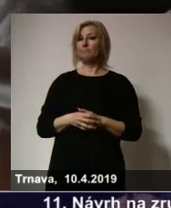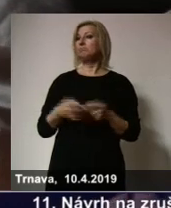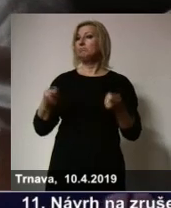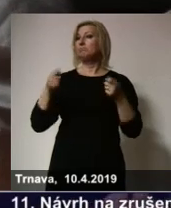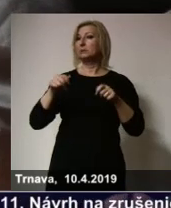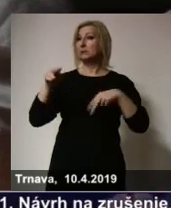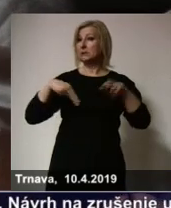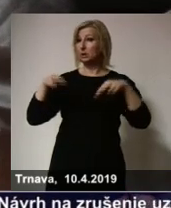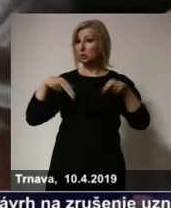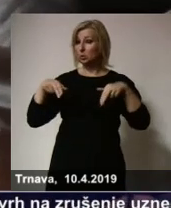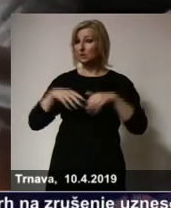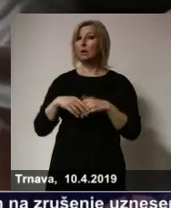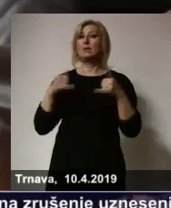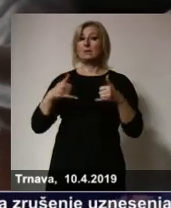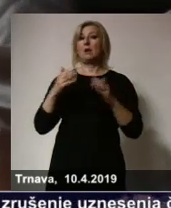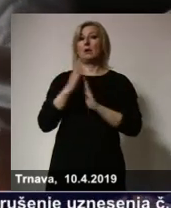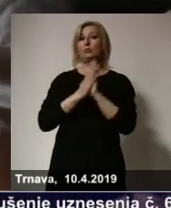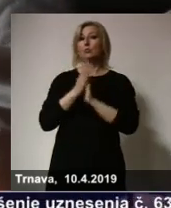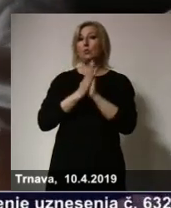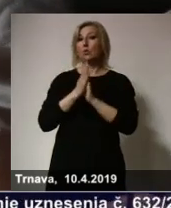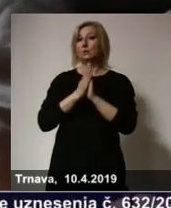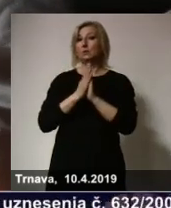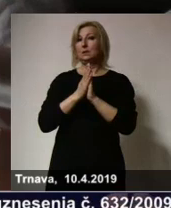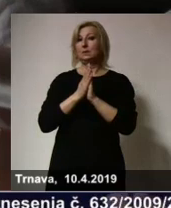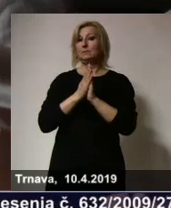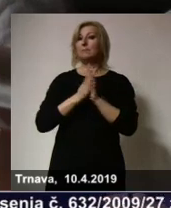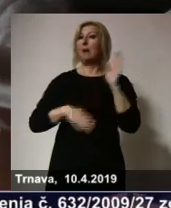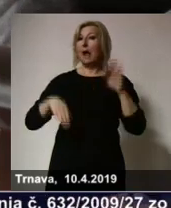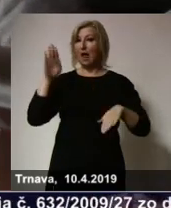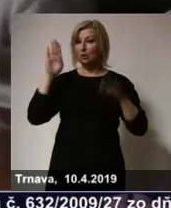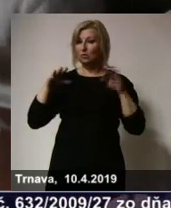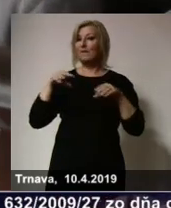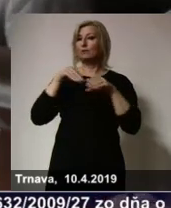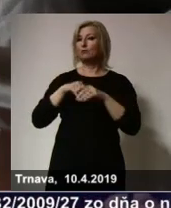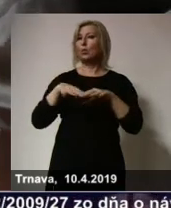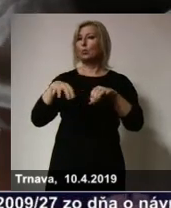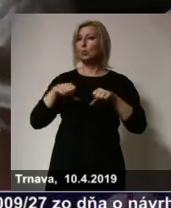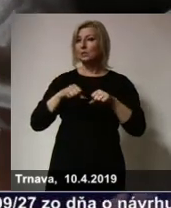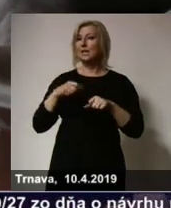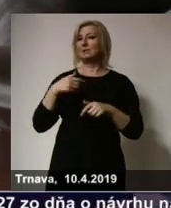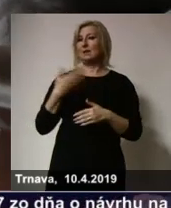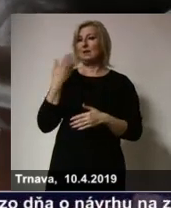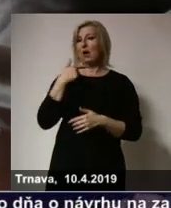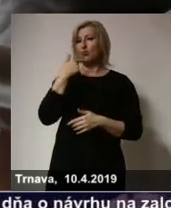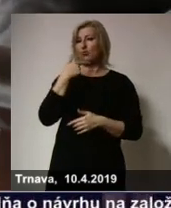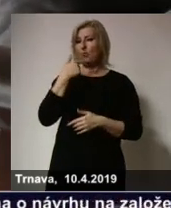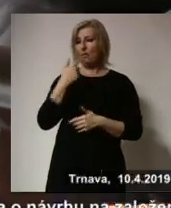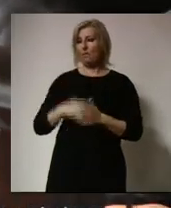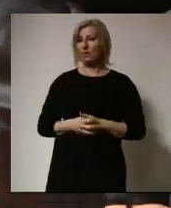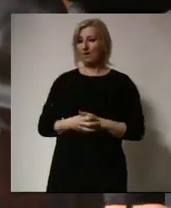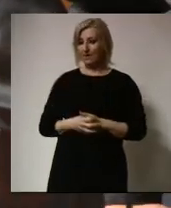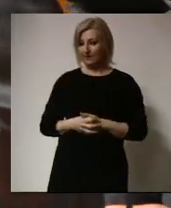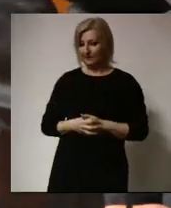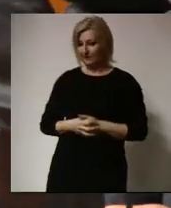Uzatváram rozpravu a dovolím si vás požiadať o hlasovanie o uznesení tak, ako som ho predniesol.